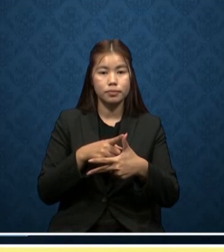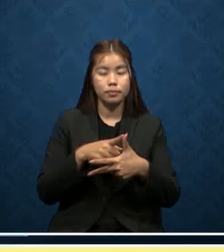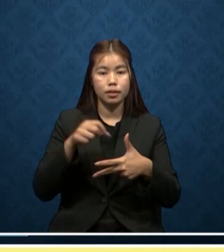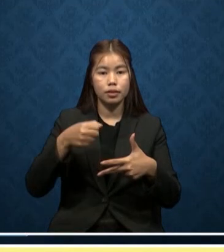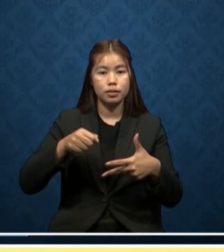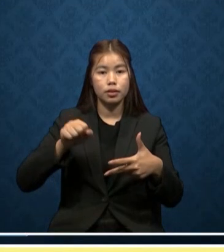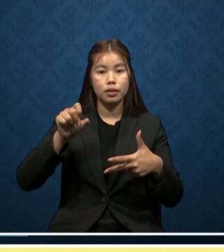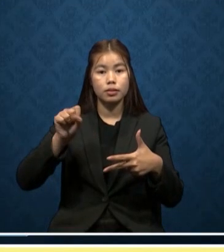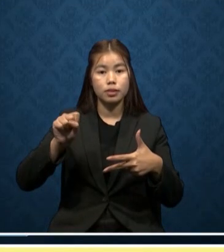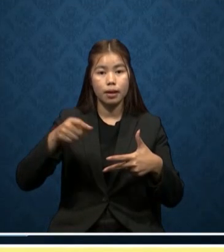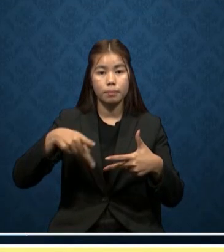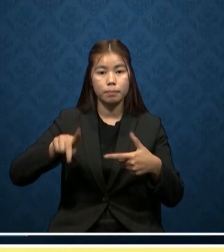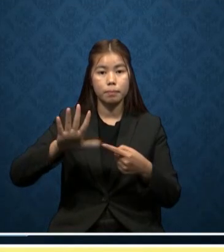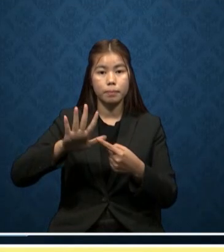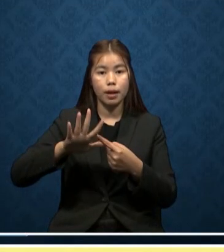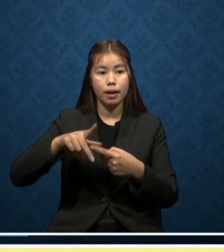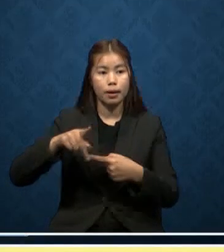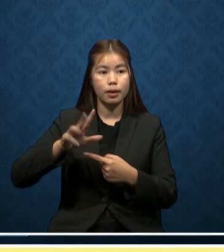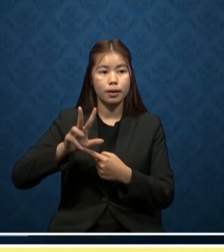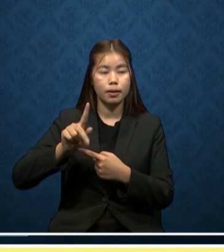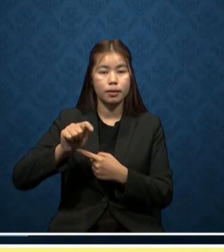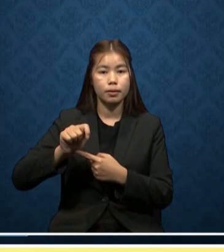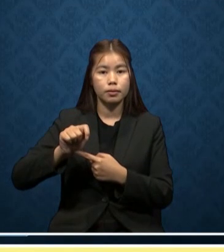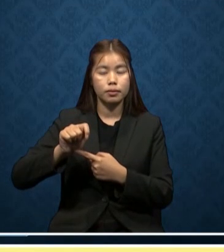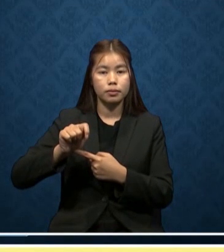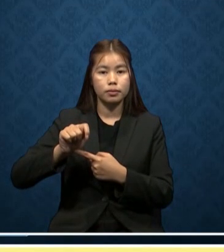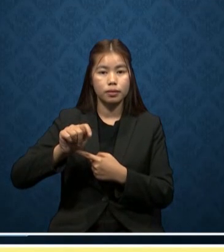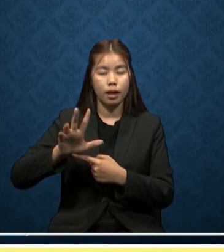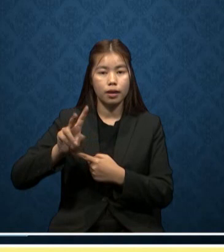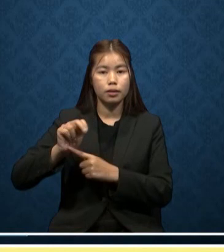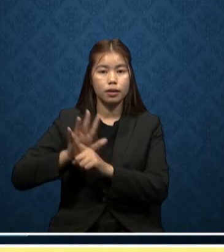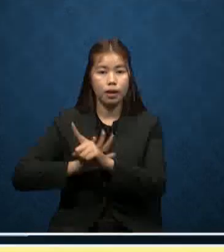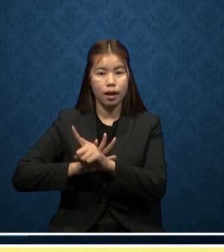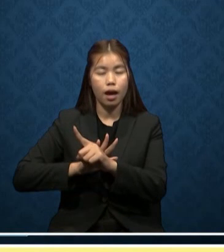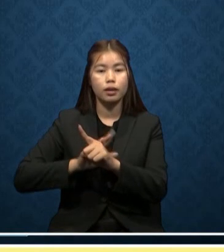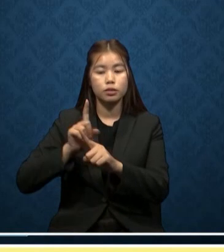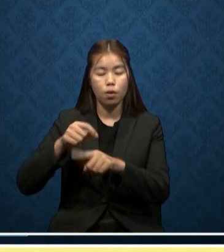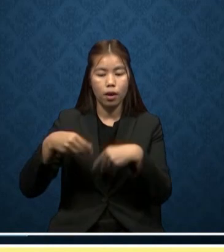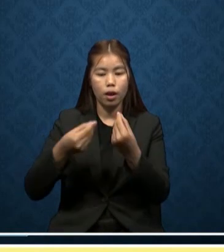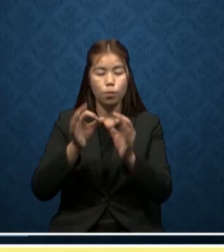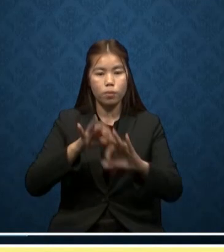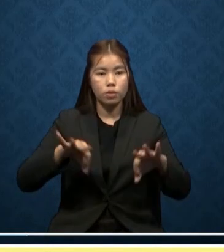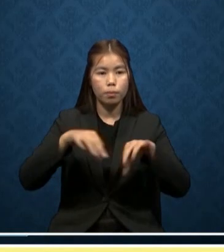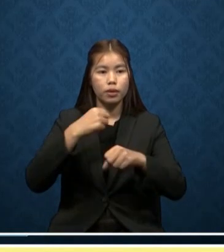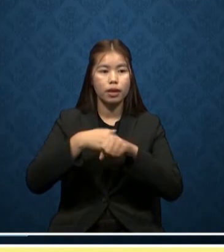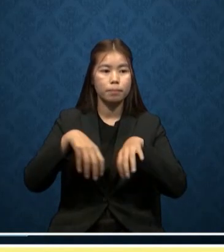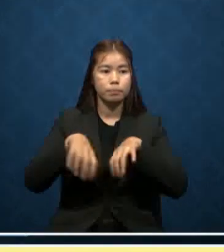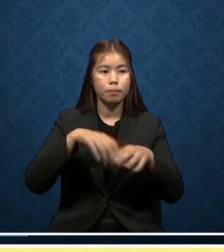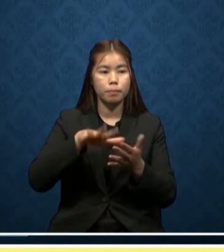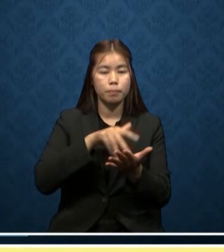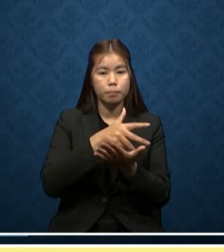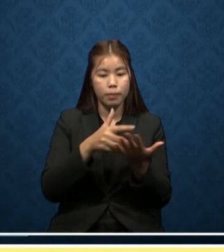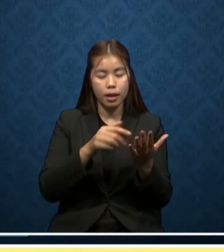เศรษฐกิจและสมความสังคงแห่งชาติต้องให้ความสำคัญในการจัดทำแผนระดับ 3โดยให้หน่วยงานของ